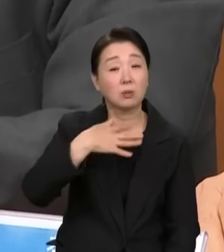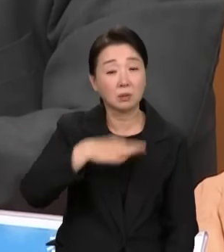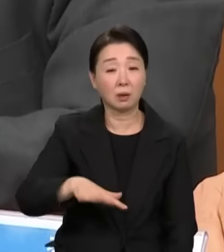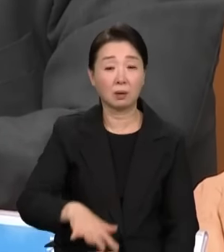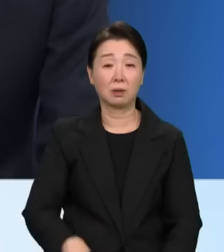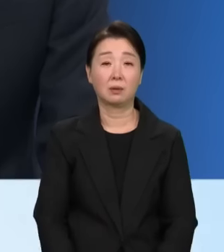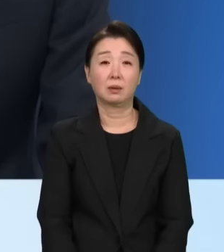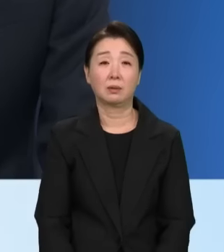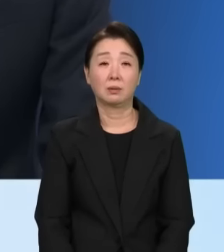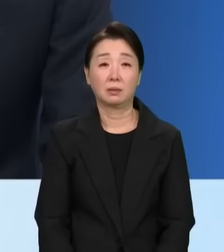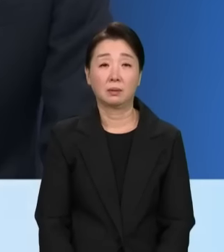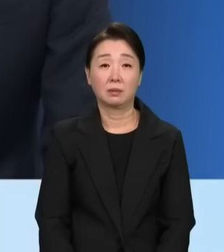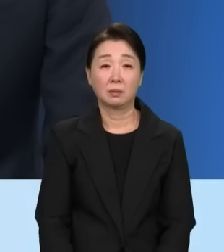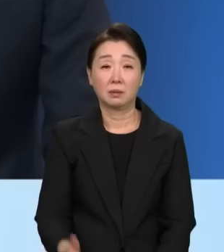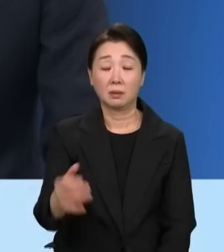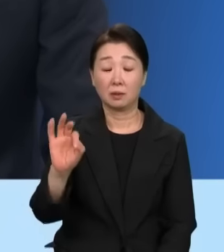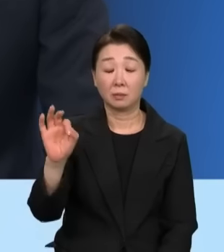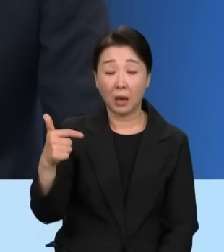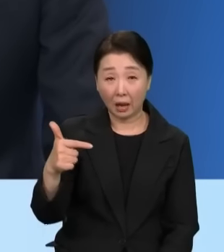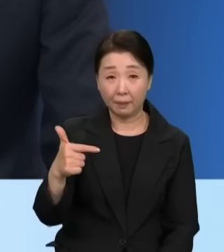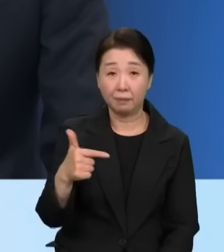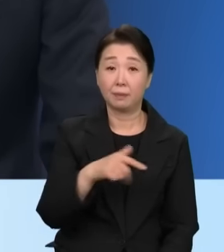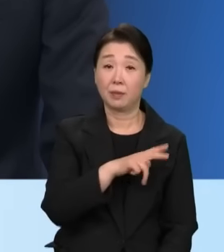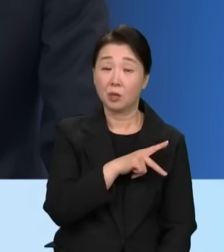없습니다 지금 한의원이